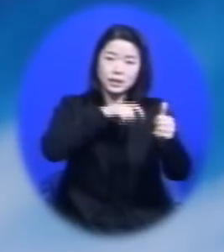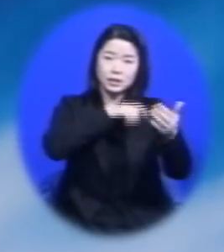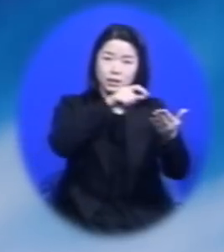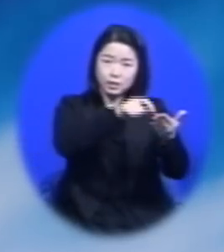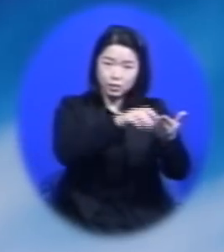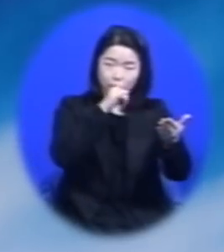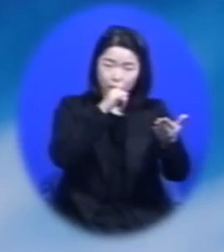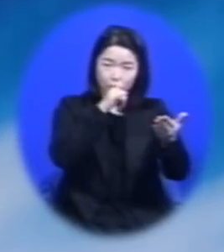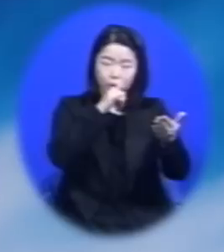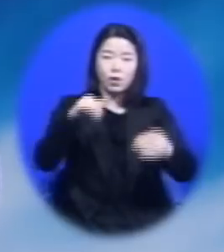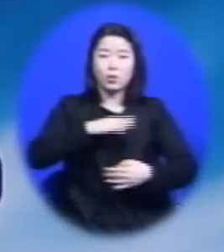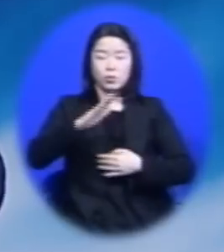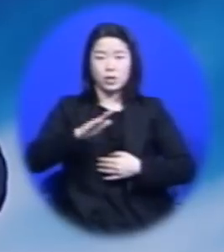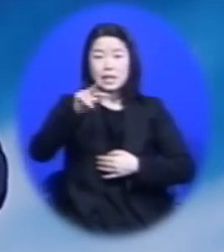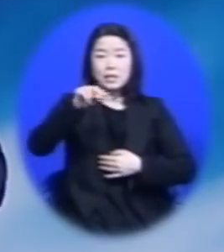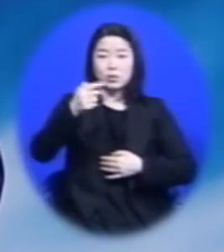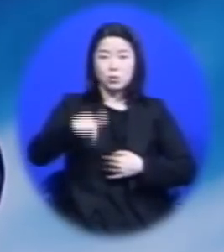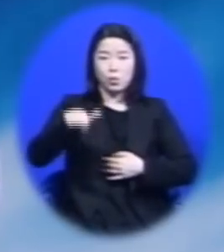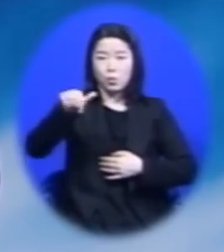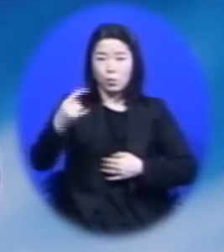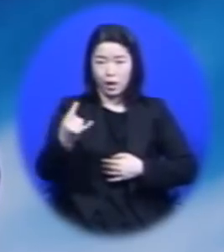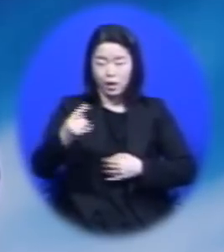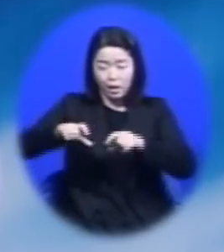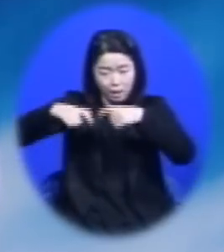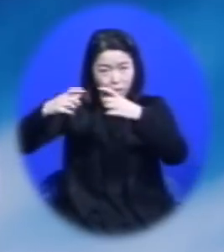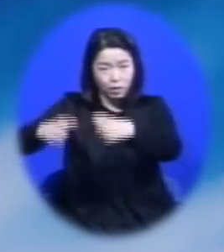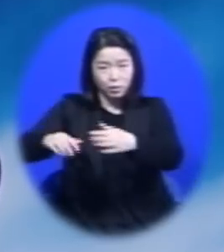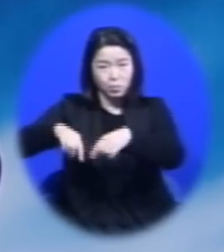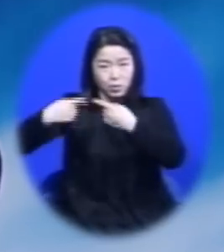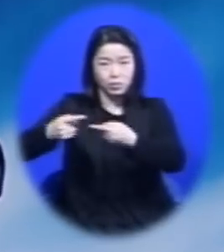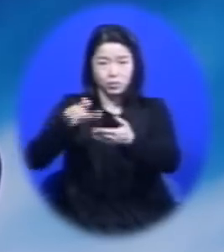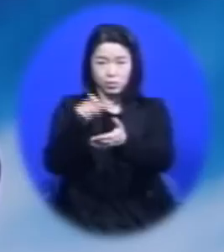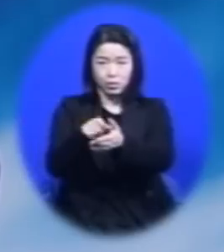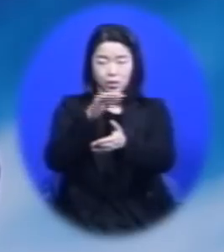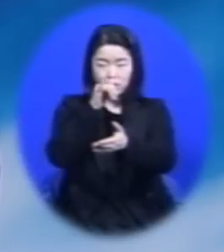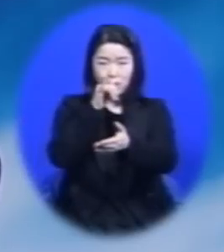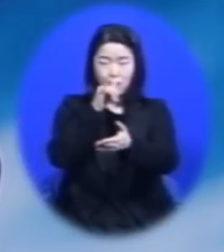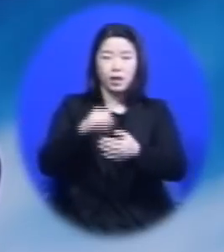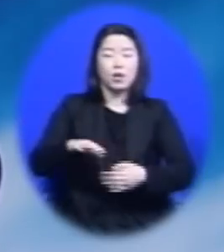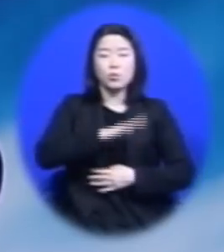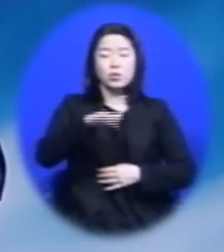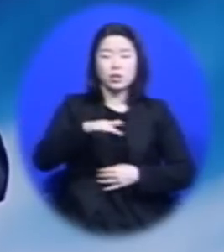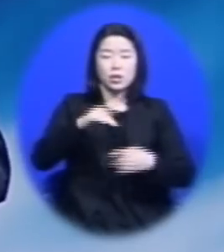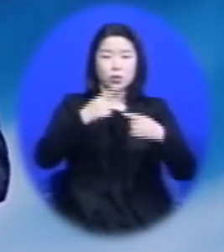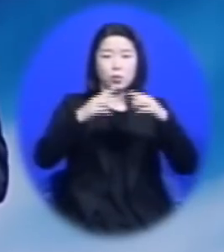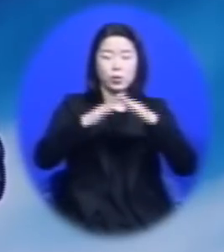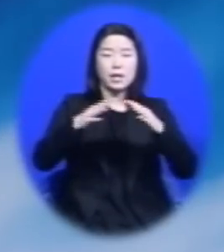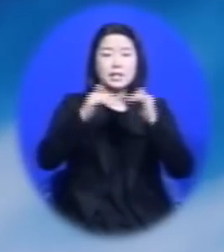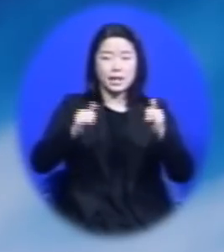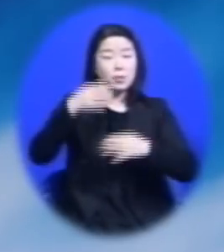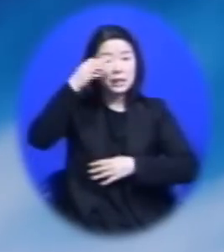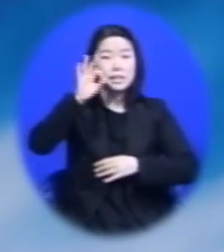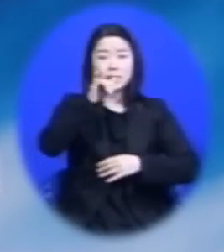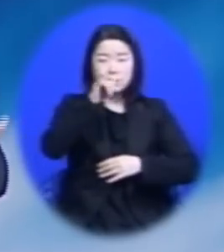선한목자 교회는 속회 아지 소속이 되어야 선한목자 교회 교인이라고 인정을 합니다 그런